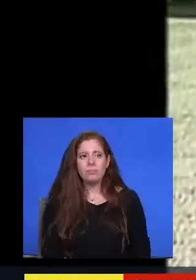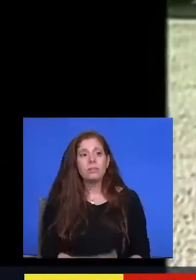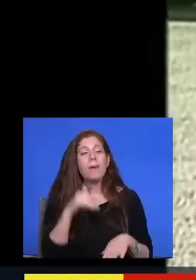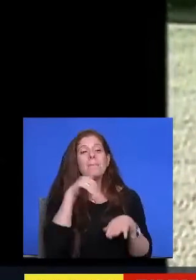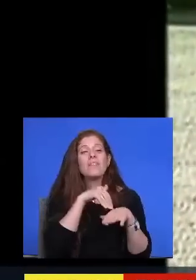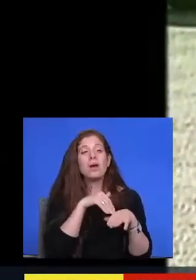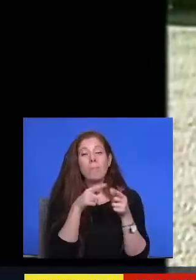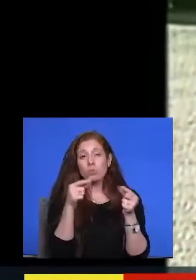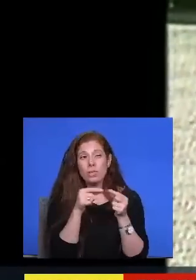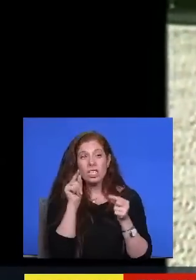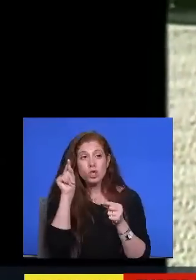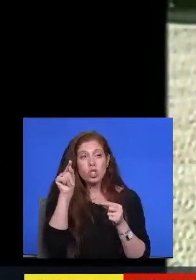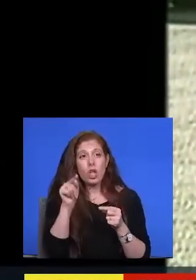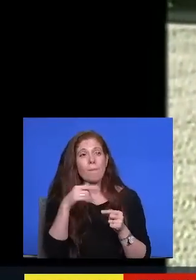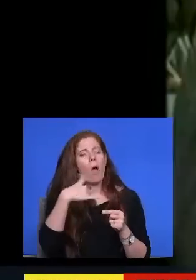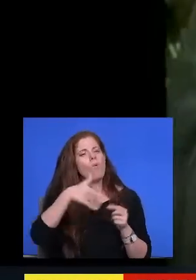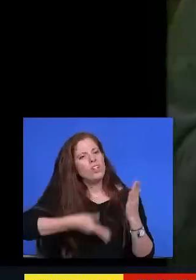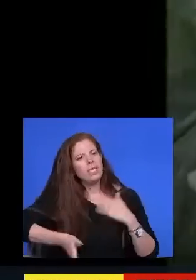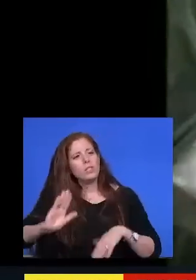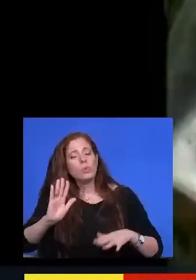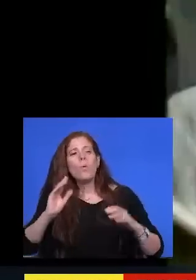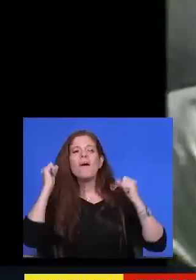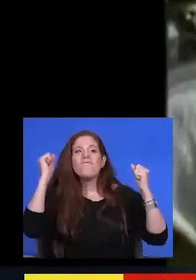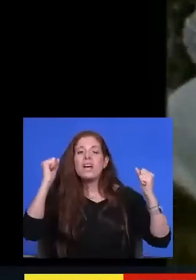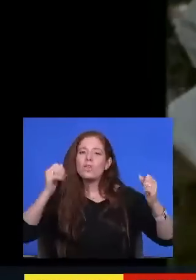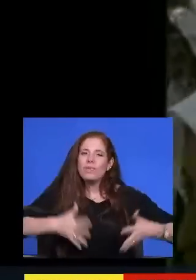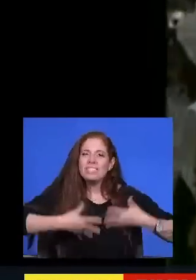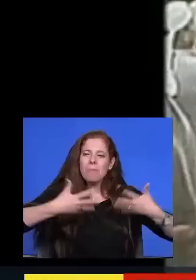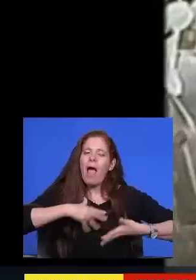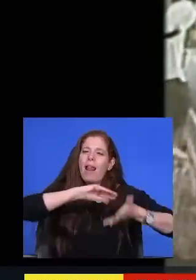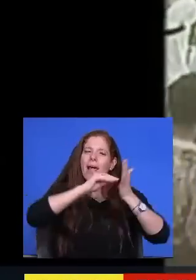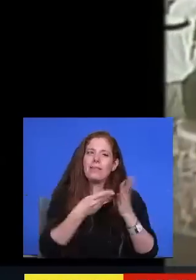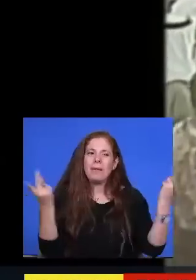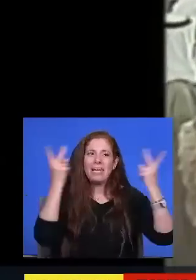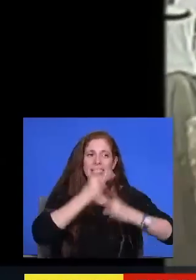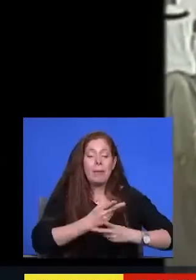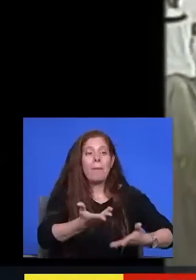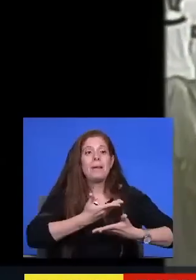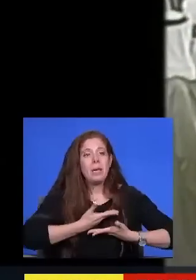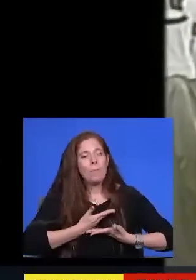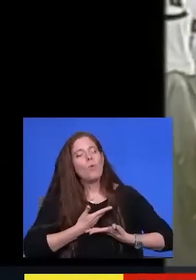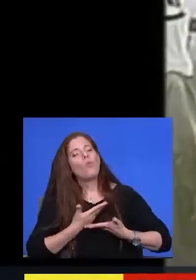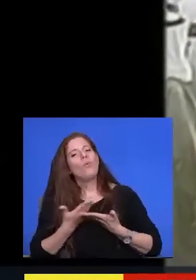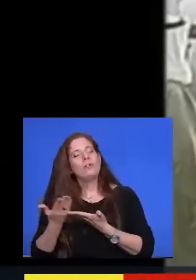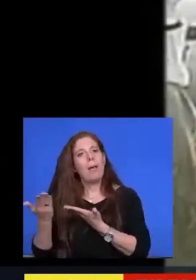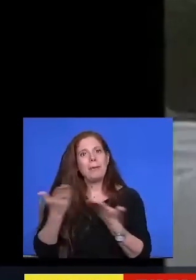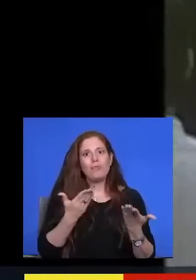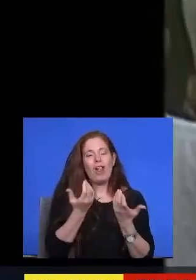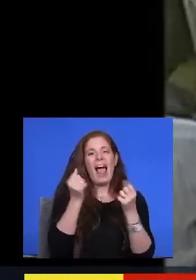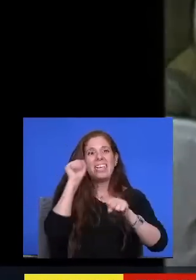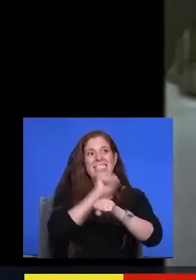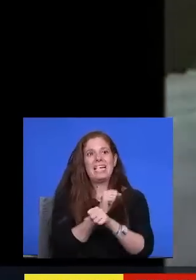כי שם יצאו התושבים לרחובות בהפגנות שמחה על חתימת ההסכם. הם קיבלו את פניהם של האסירים